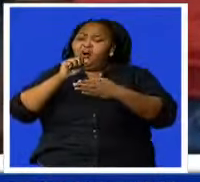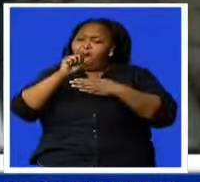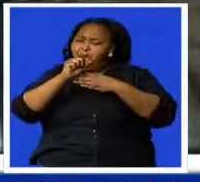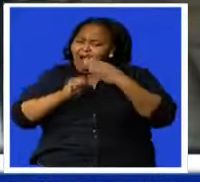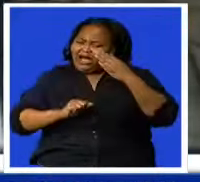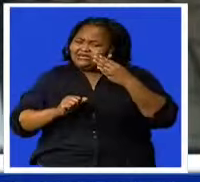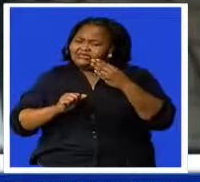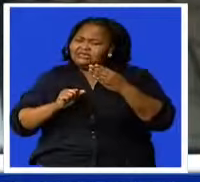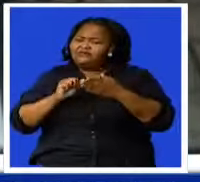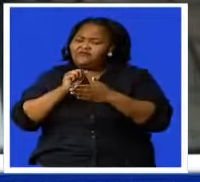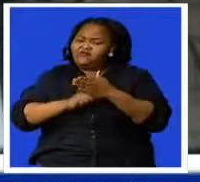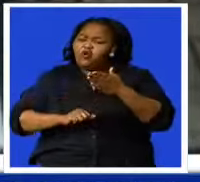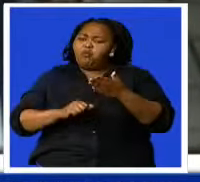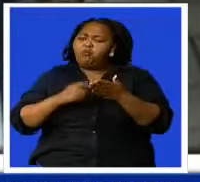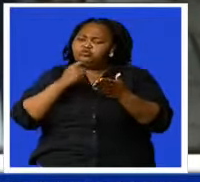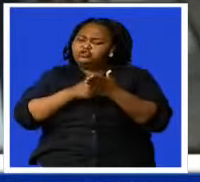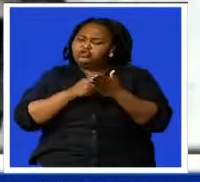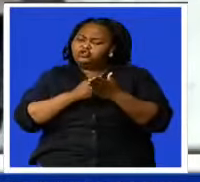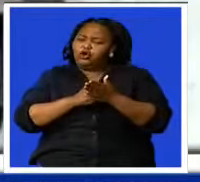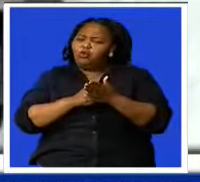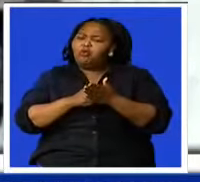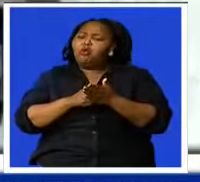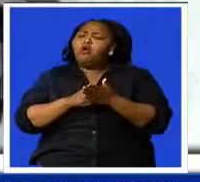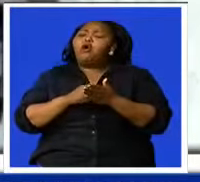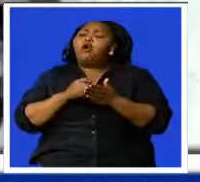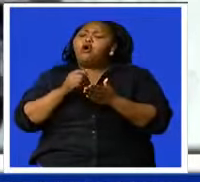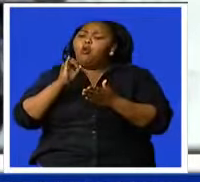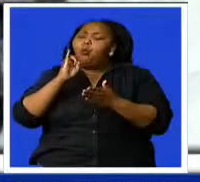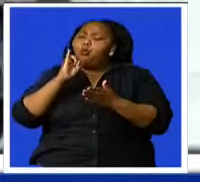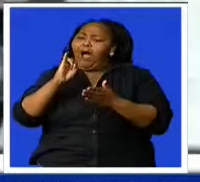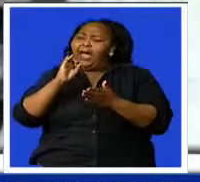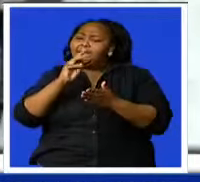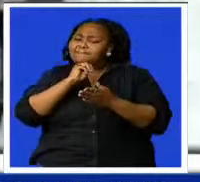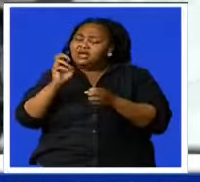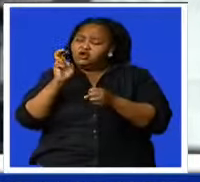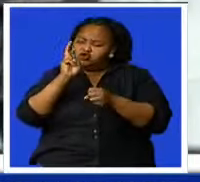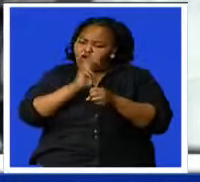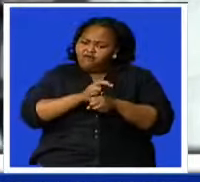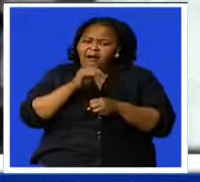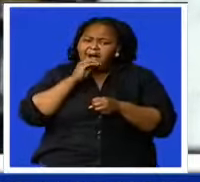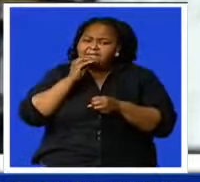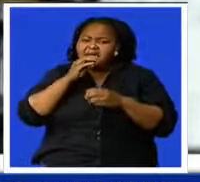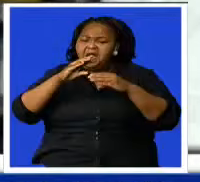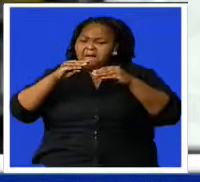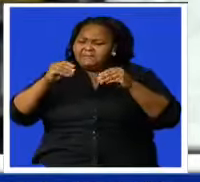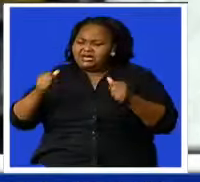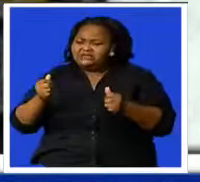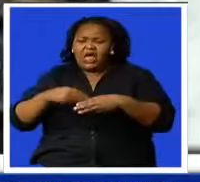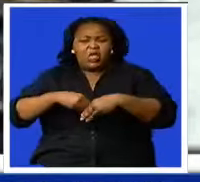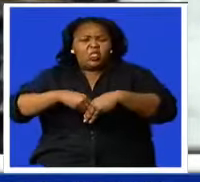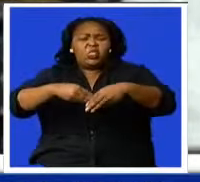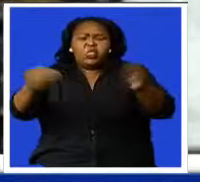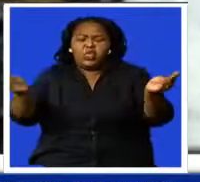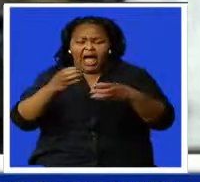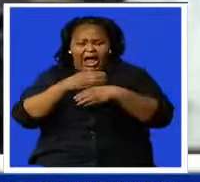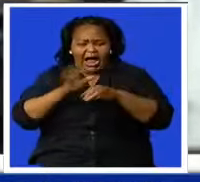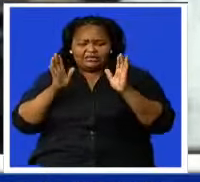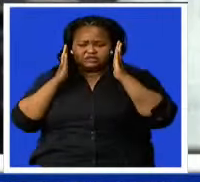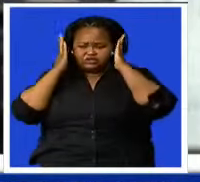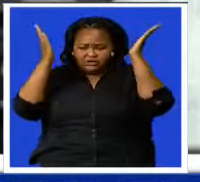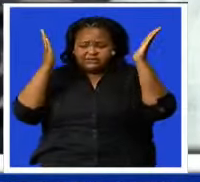ke lawo maplastiki kusho ukuthi aya lapha eveni kungakho sibona ukuthi nguloyo naloyo salaphatha sakhe